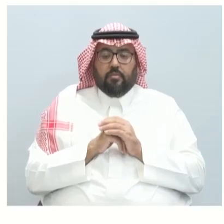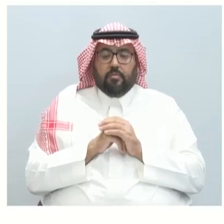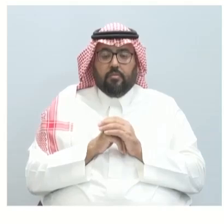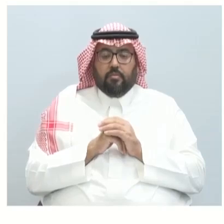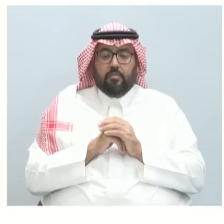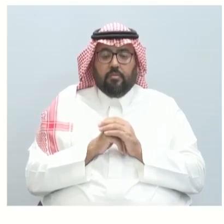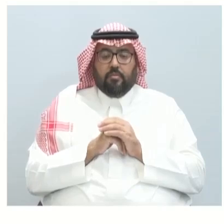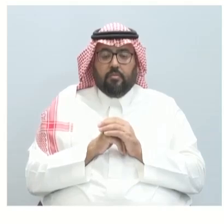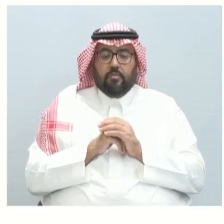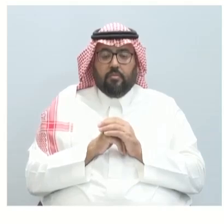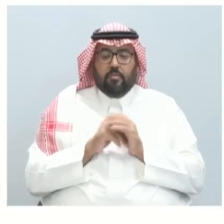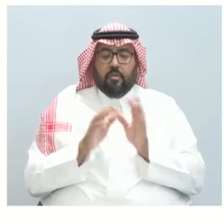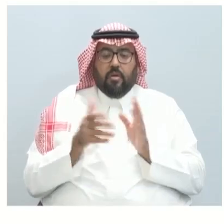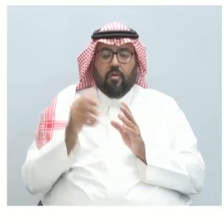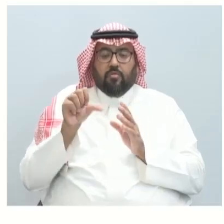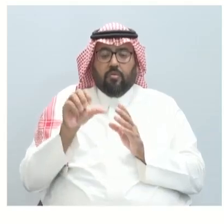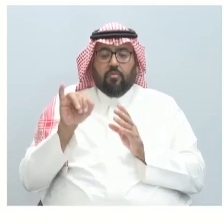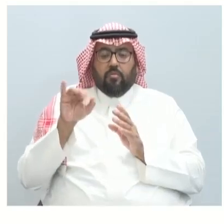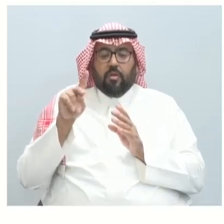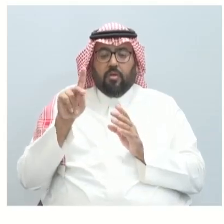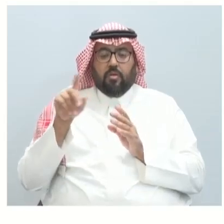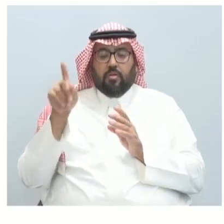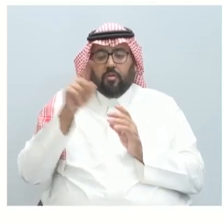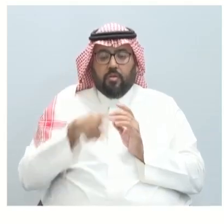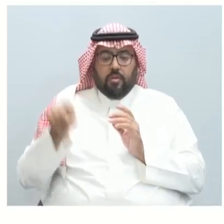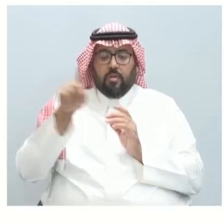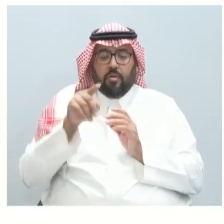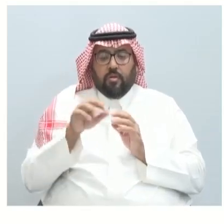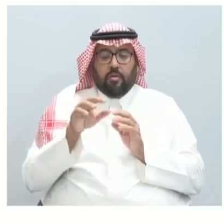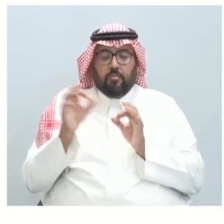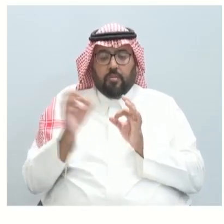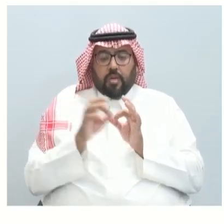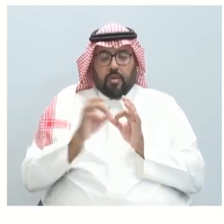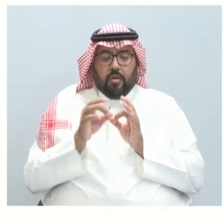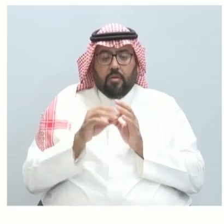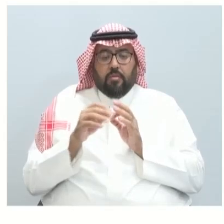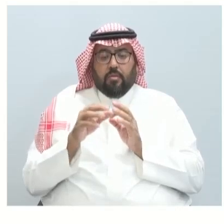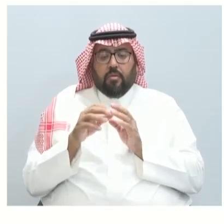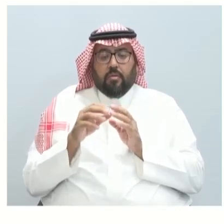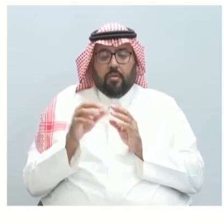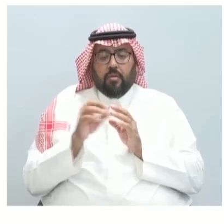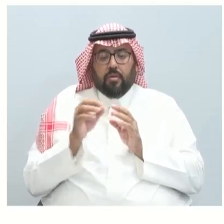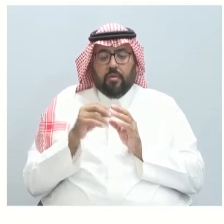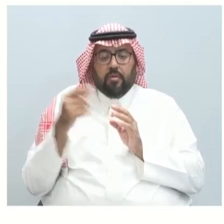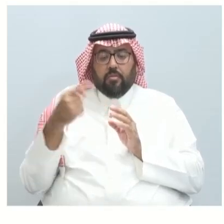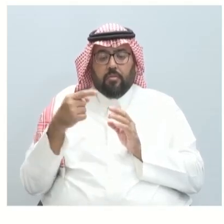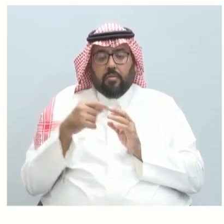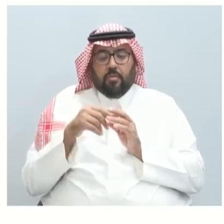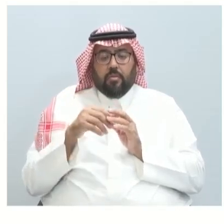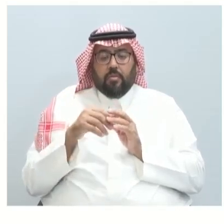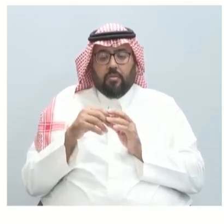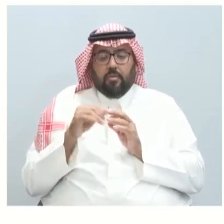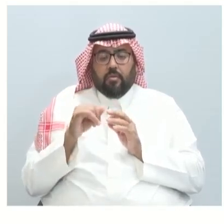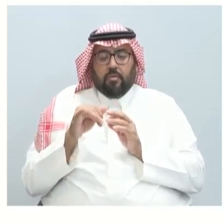السؤال ابناتي اوجد محيط كل دائره مما ياتي مقرب الى اقرب جزء من عشره ويقول